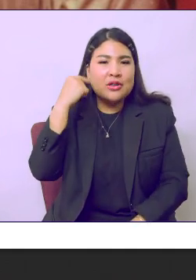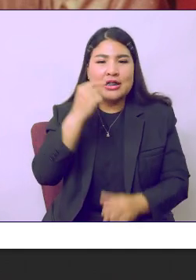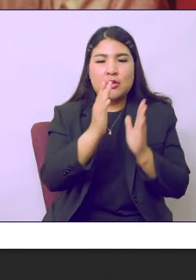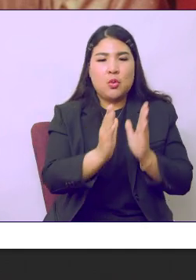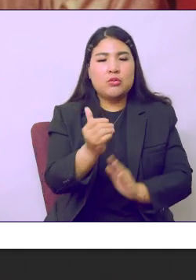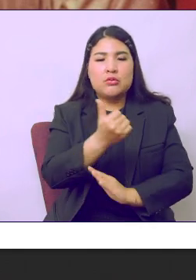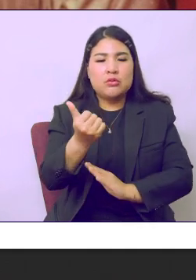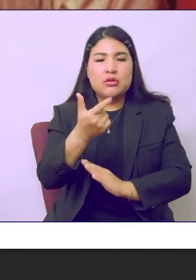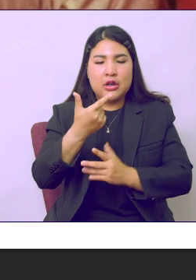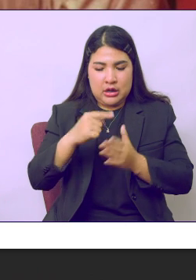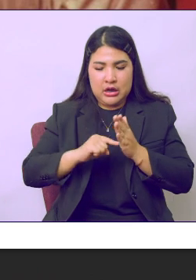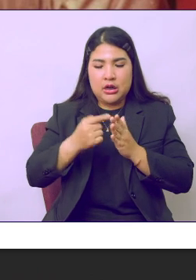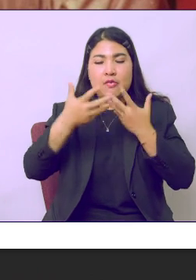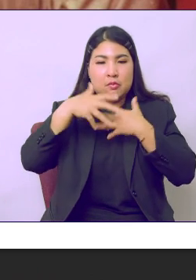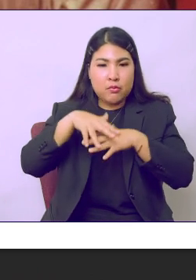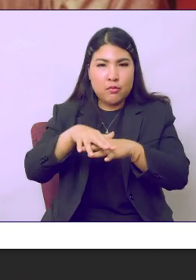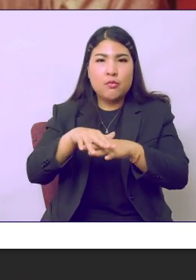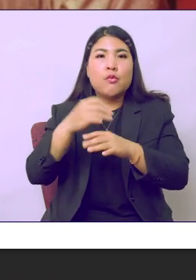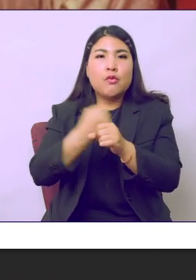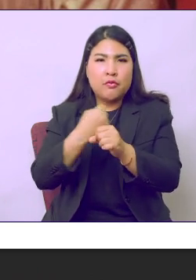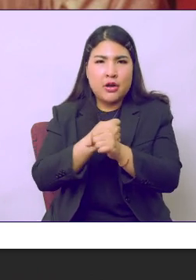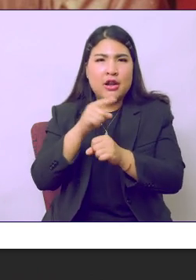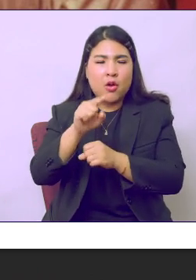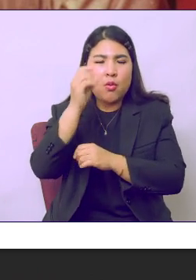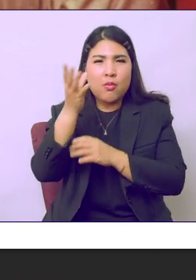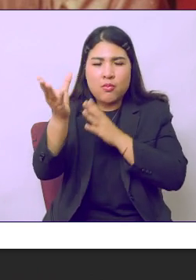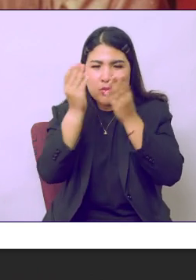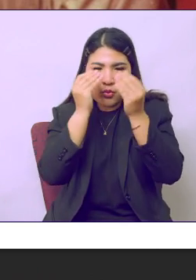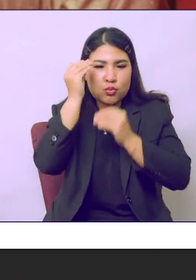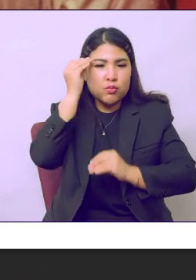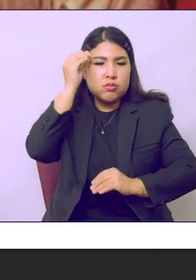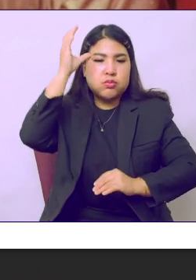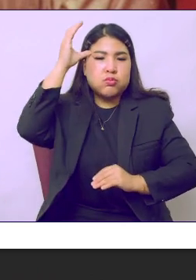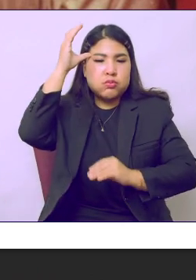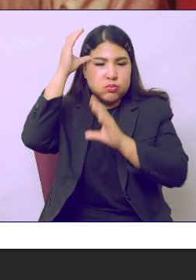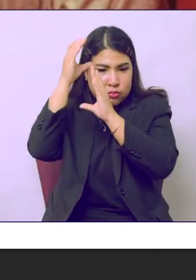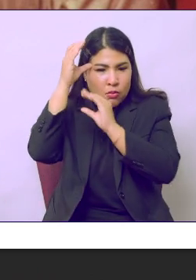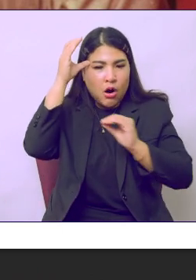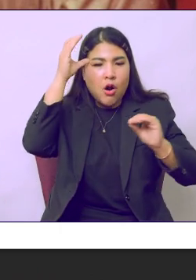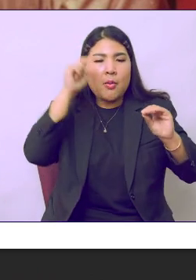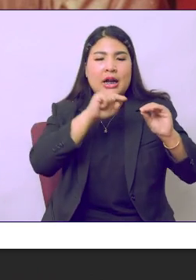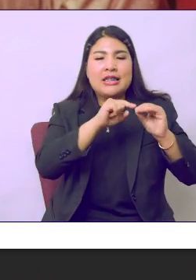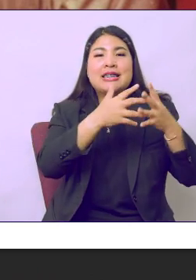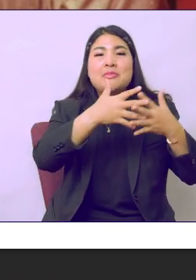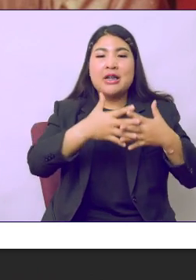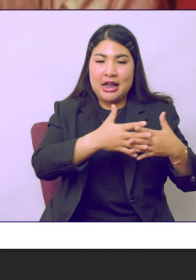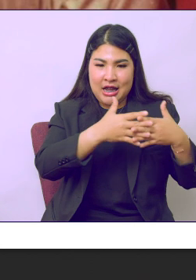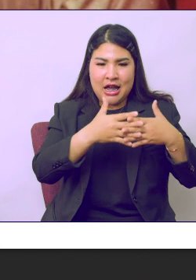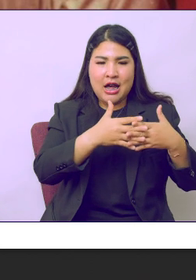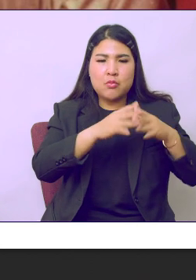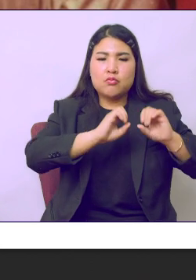ครับแล้วก็อินดาเดวีนี่แหละนะครับเป็นคนนำความรู้เนี่ยไปที่ฮอลลีวูดอุ๊ยสหรัฐอเมริกานะครับ